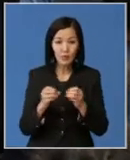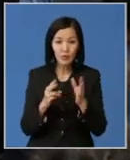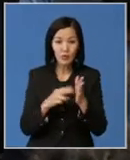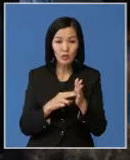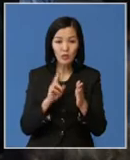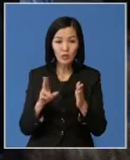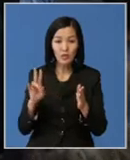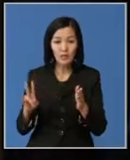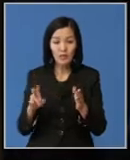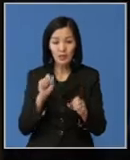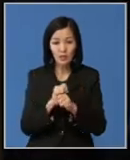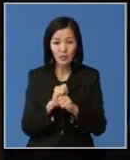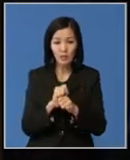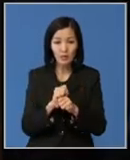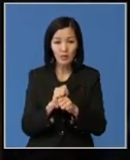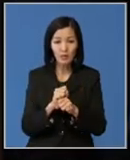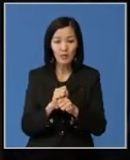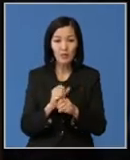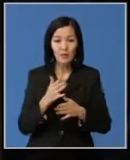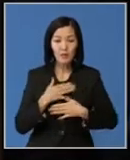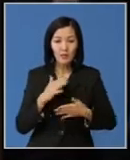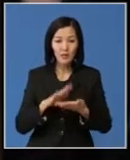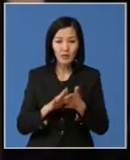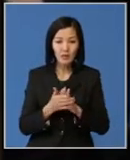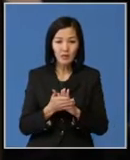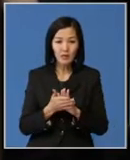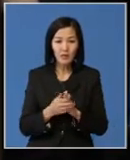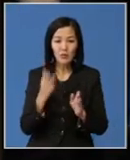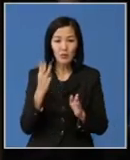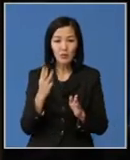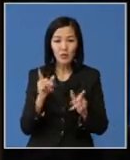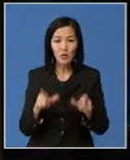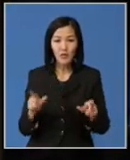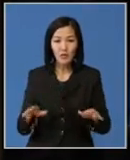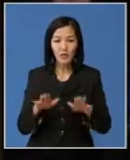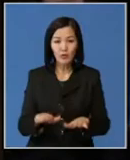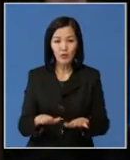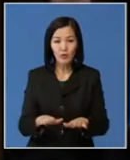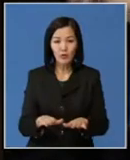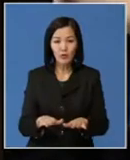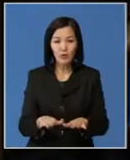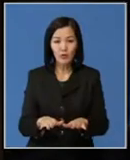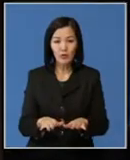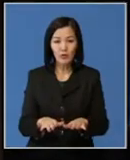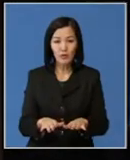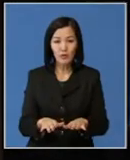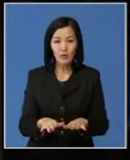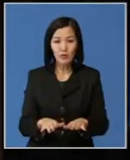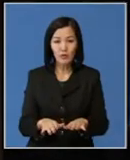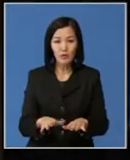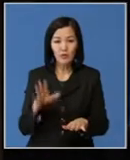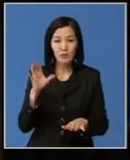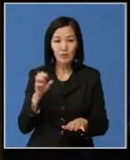қазанда тоқтап қалыпты. Менің жағдайым былай. Мен үш адамның орнын алып тұрмын. Үш ананың орнын. Бір, екі, үш.